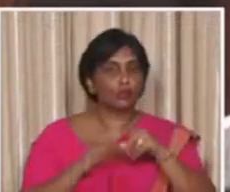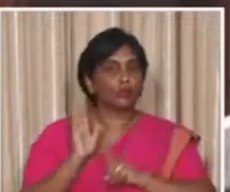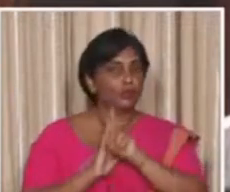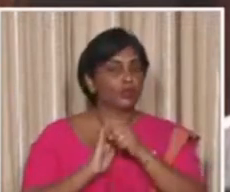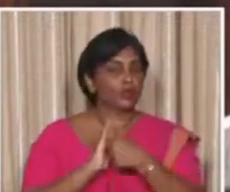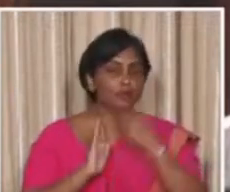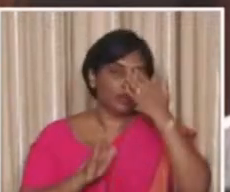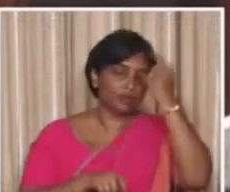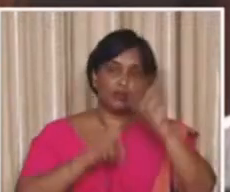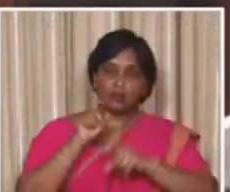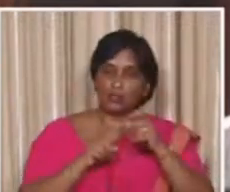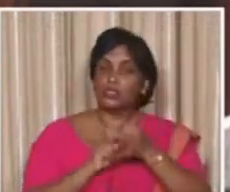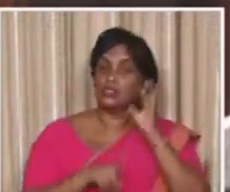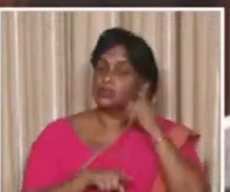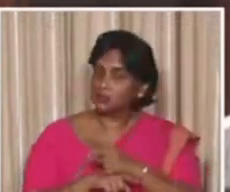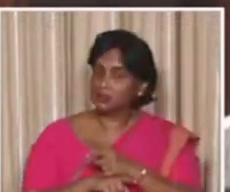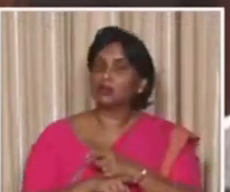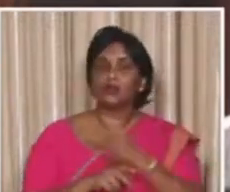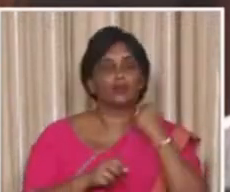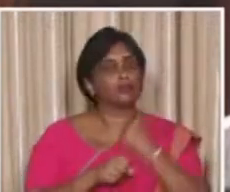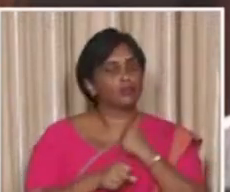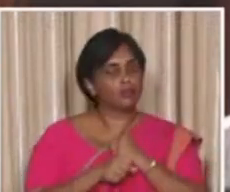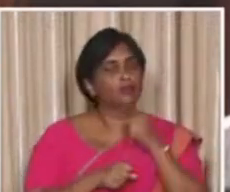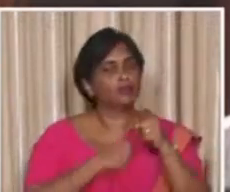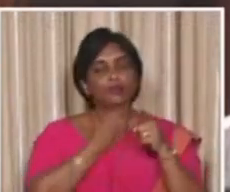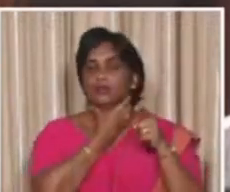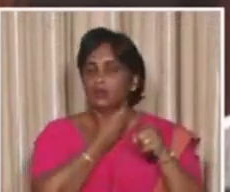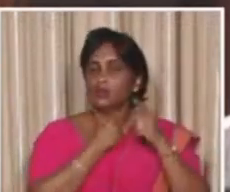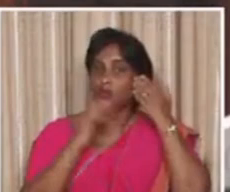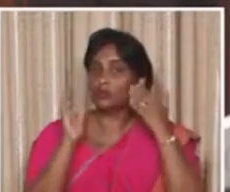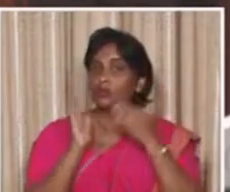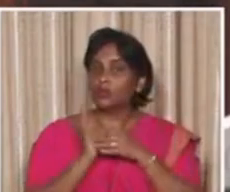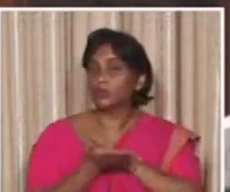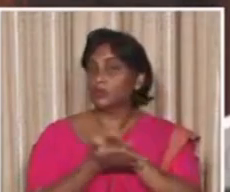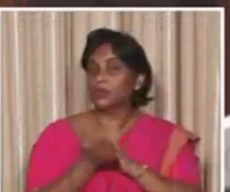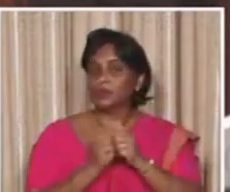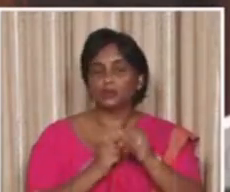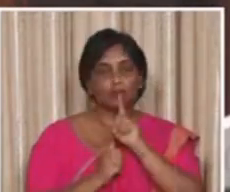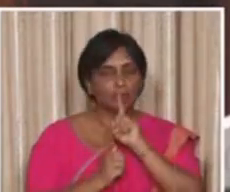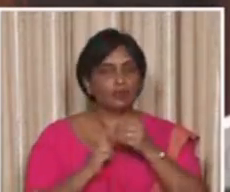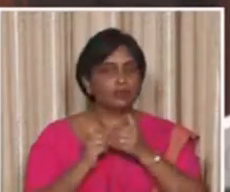நாட்டுடைய ஜனாதிபதிக்கும் இந்த அரசாங்கத்துக்கும் தெரிவிப்பார் என்றதை சொல்லி